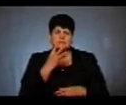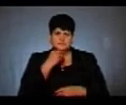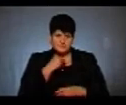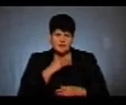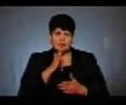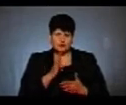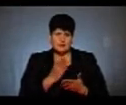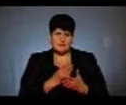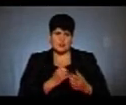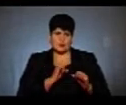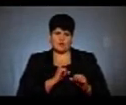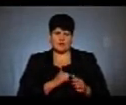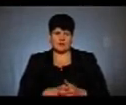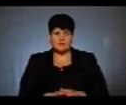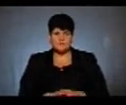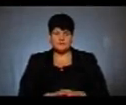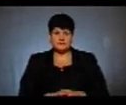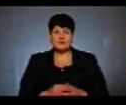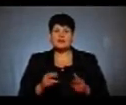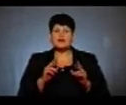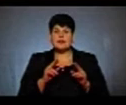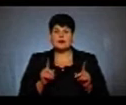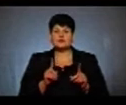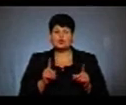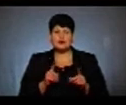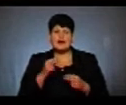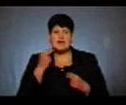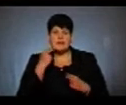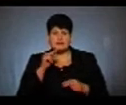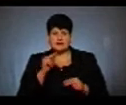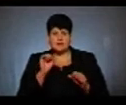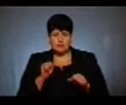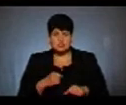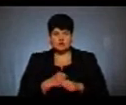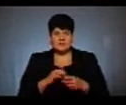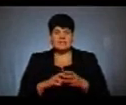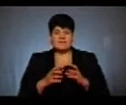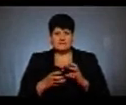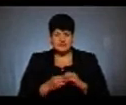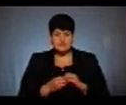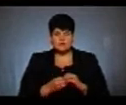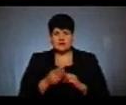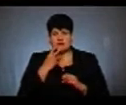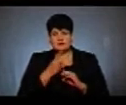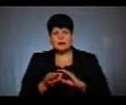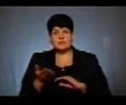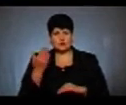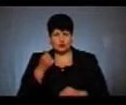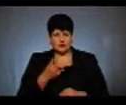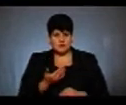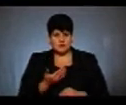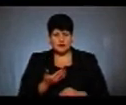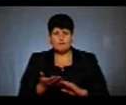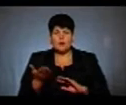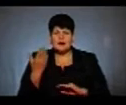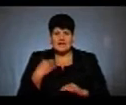мати імунітет. Як щодо ефективності, чи можна вже попередні висновки зробити, враховуючи минулорічну вакцинацію? Значить, попередні